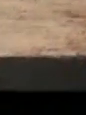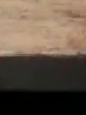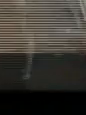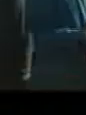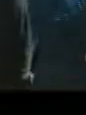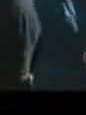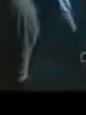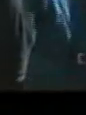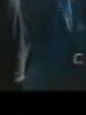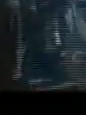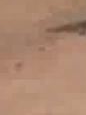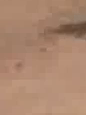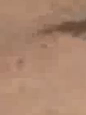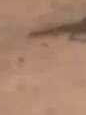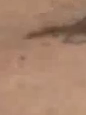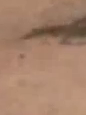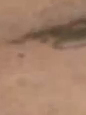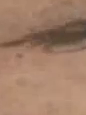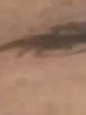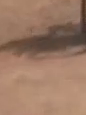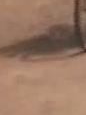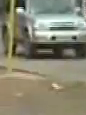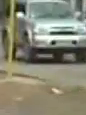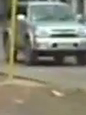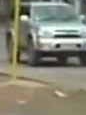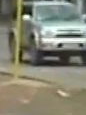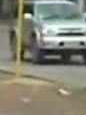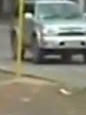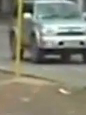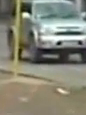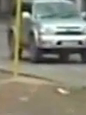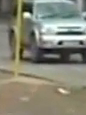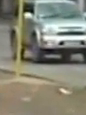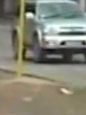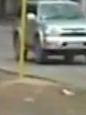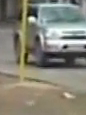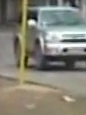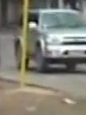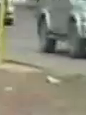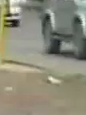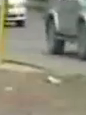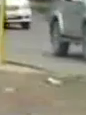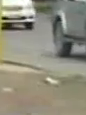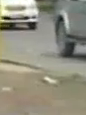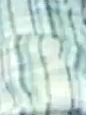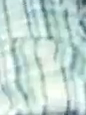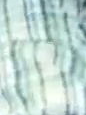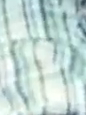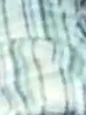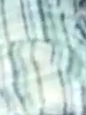nouveau coquette, surtout avec cet autre important atout constitué des premiers feux de signalisation dotés à la ville